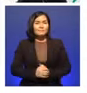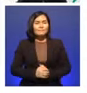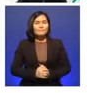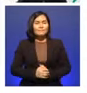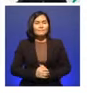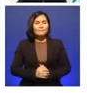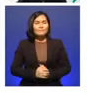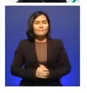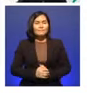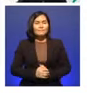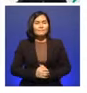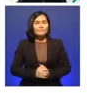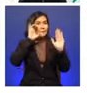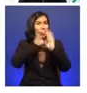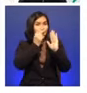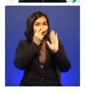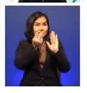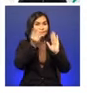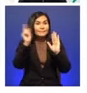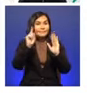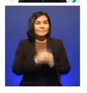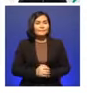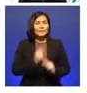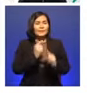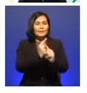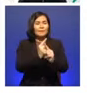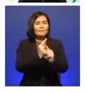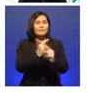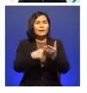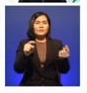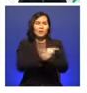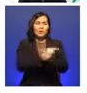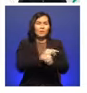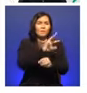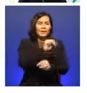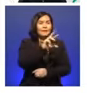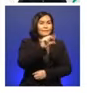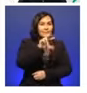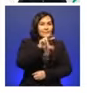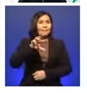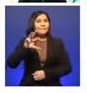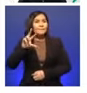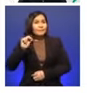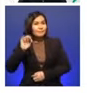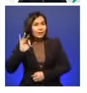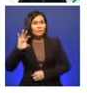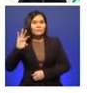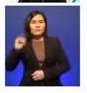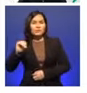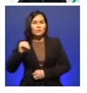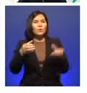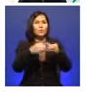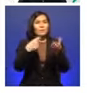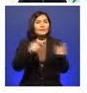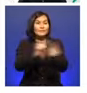กราฟนะฮะที่มีก็คงจะเห็นได้ชัดเจนว่ามาตรา33มาตรา39มาตรา40นะฮะม